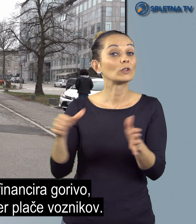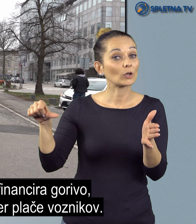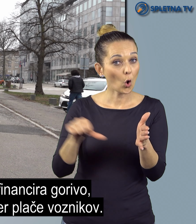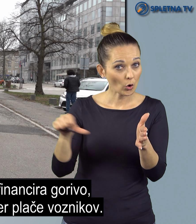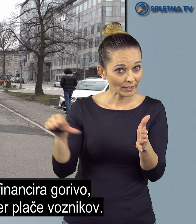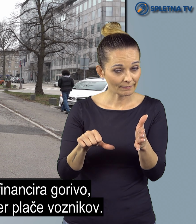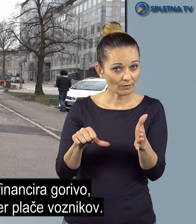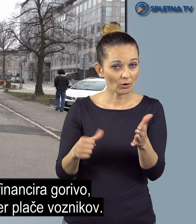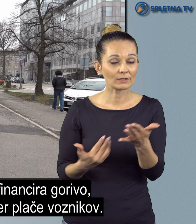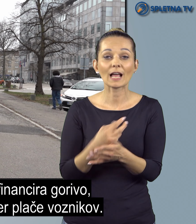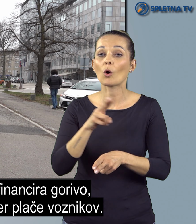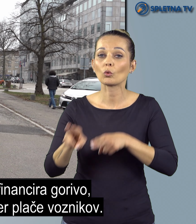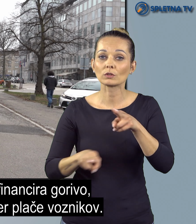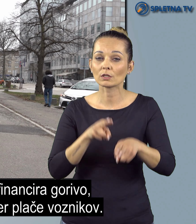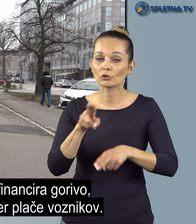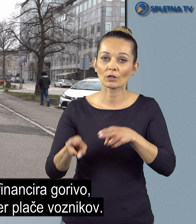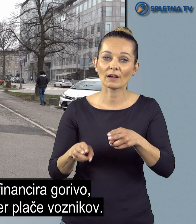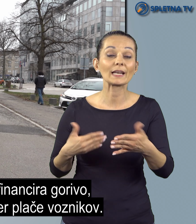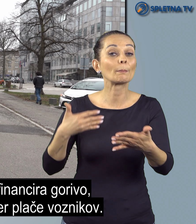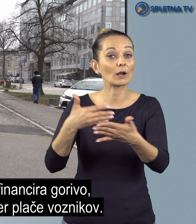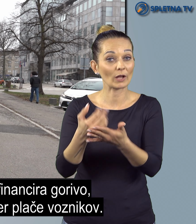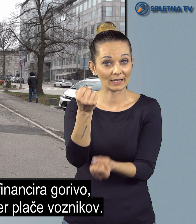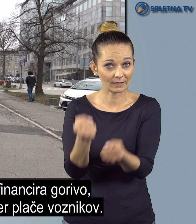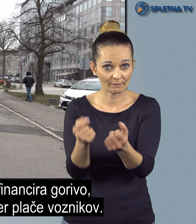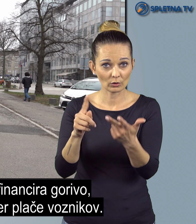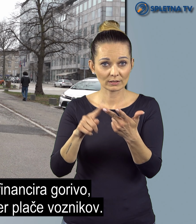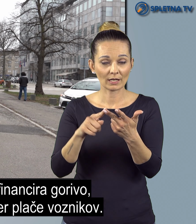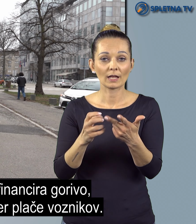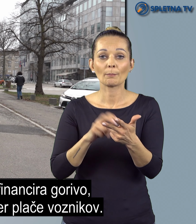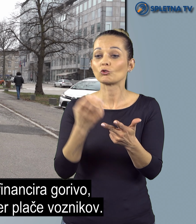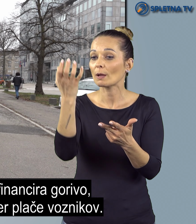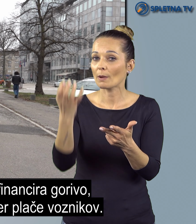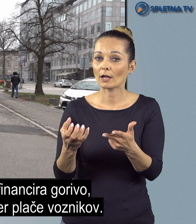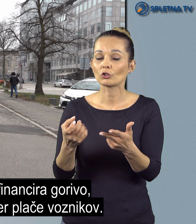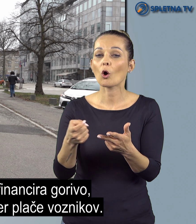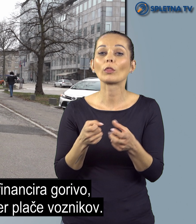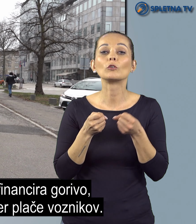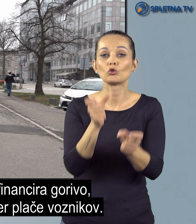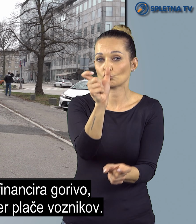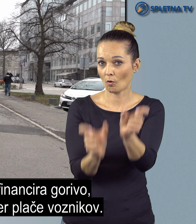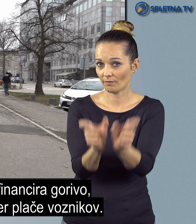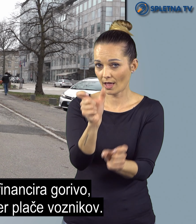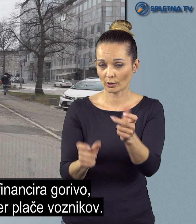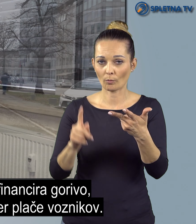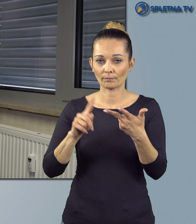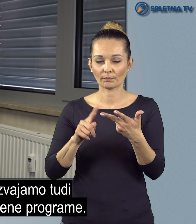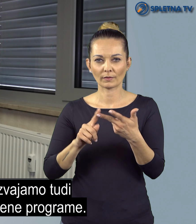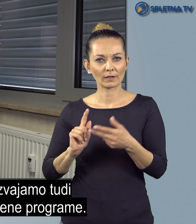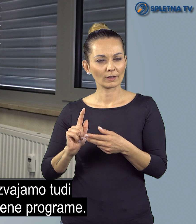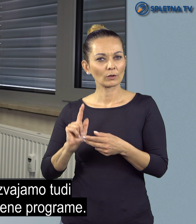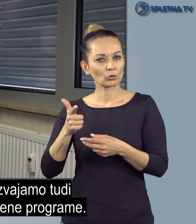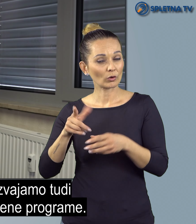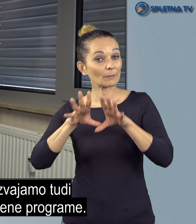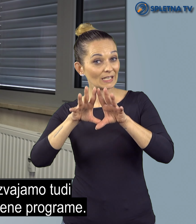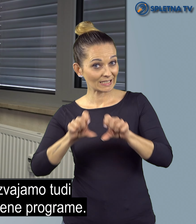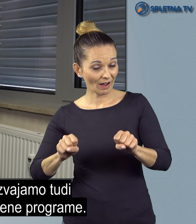gorivo, vzdrževanje prilagojenih vozil ter plače šoferjev. Med